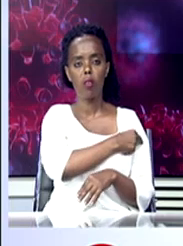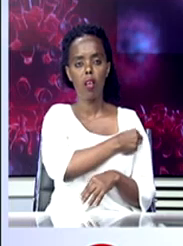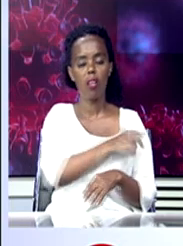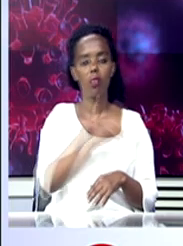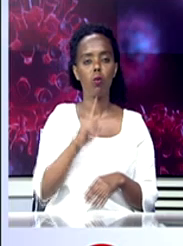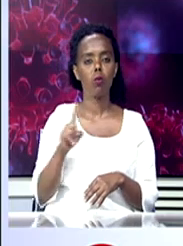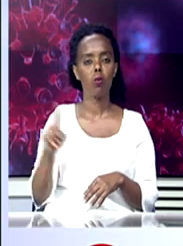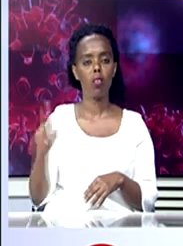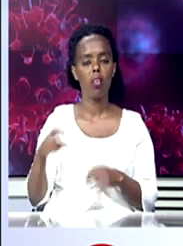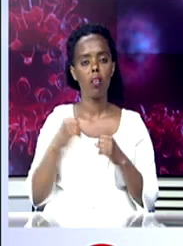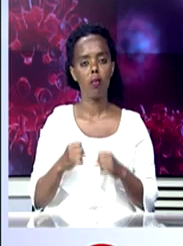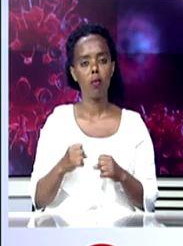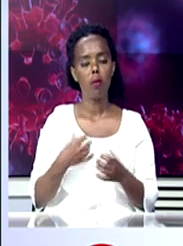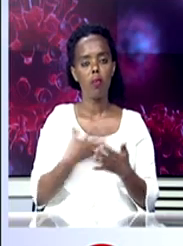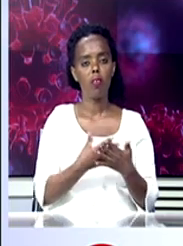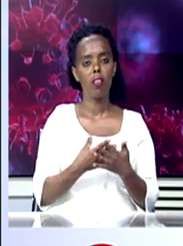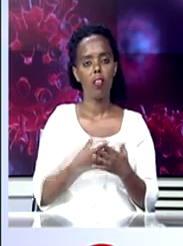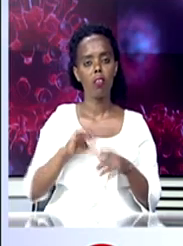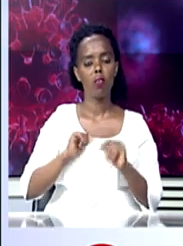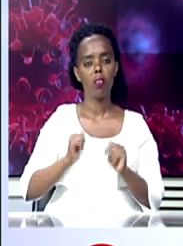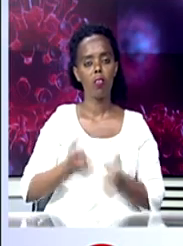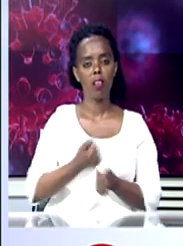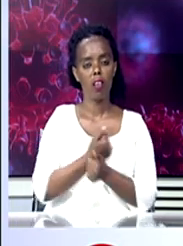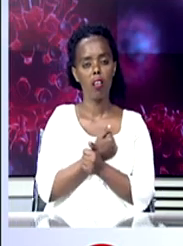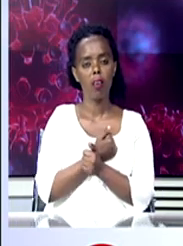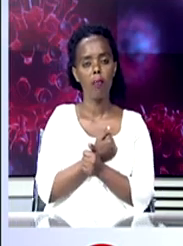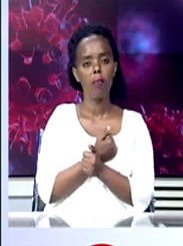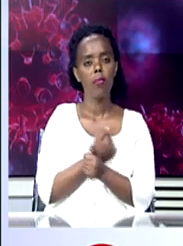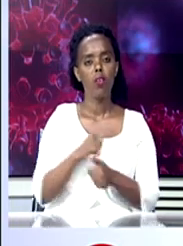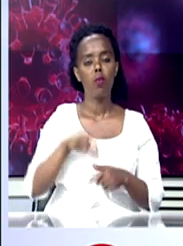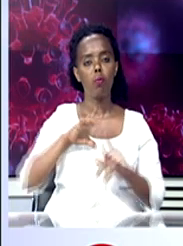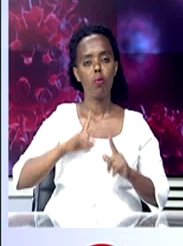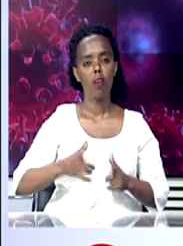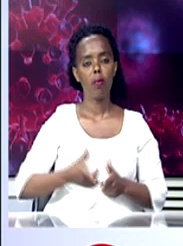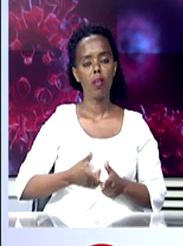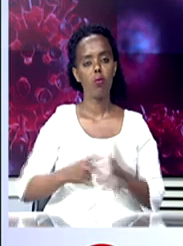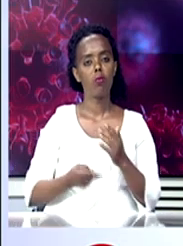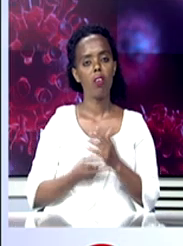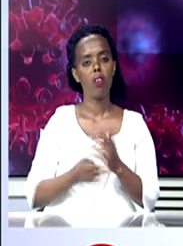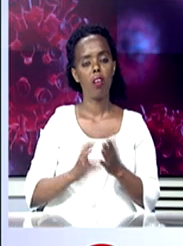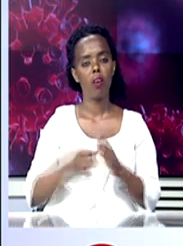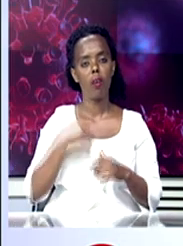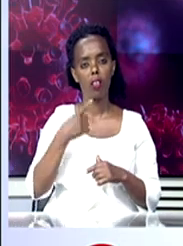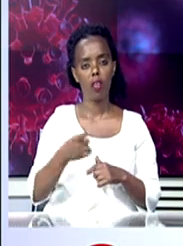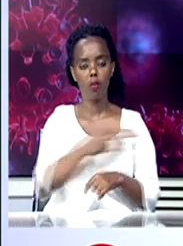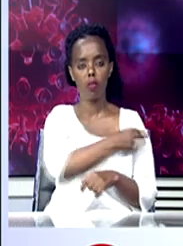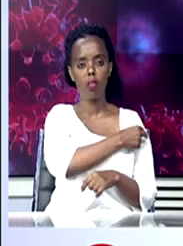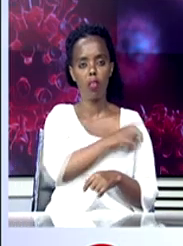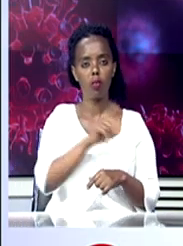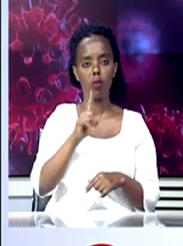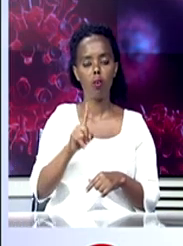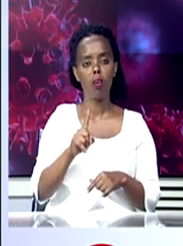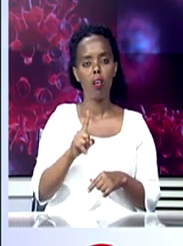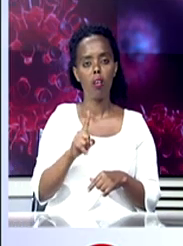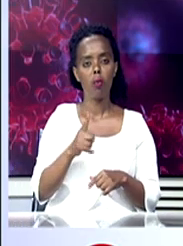irratti. Danda'amnaan buufataalee fayyaa irratti yoo ta'e hin jaalanna nuti. Lubbuu namaatu seef ta'a waan ta'eef. Hospitaala tokko irratti yoo qaqqabe